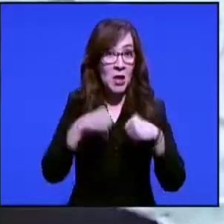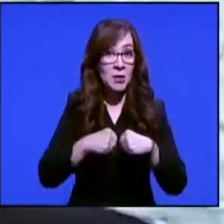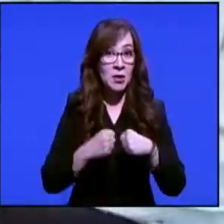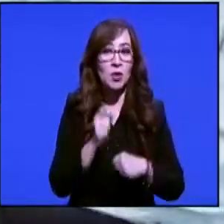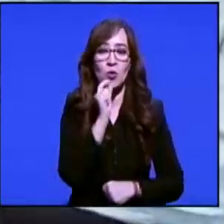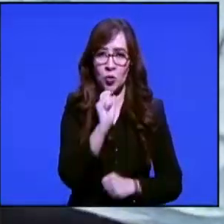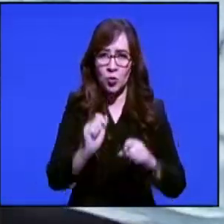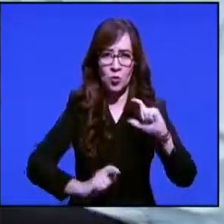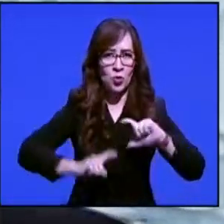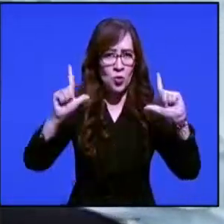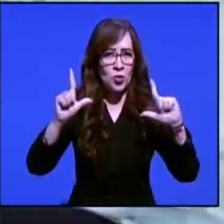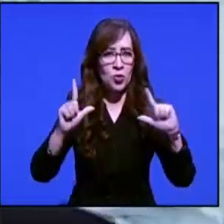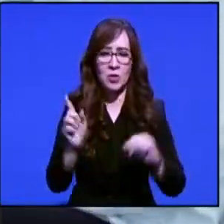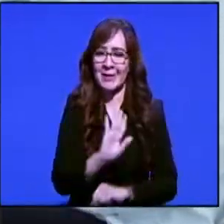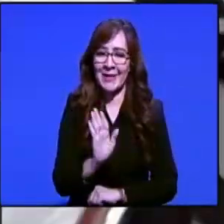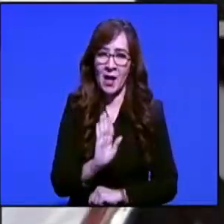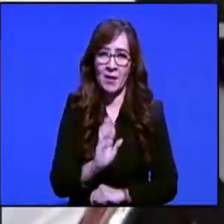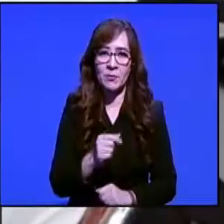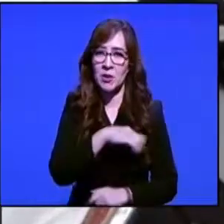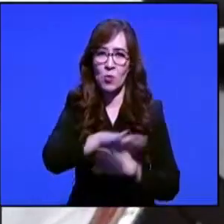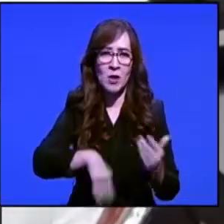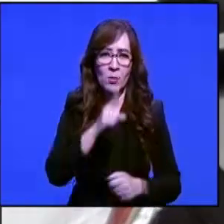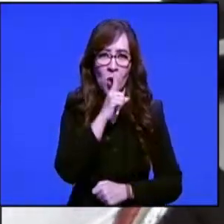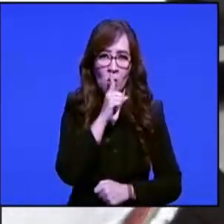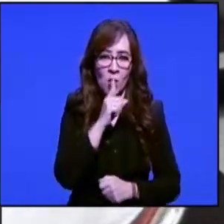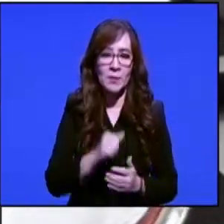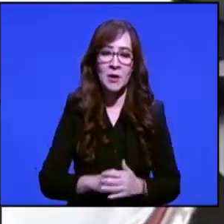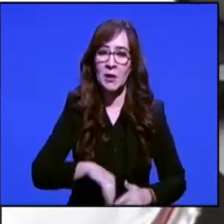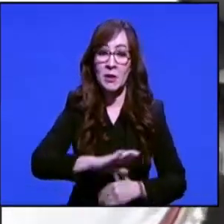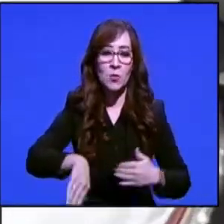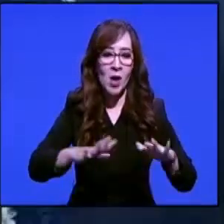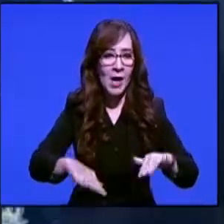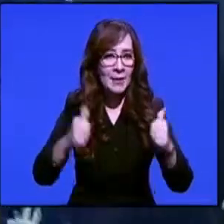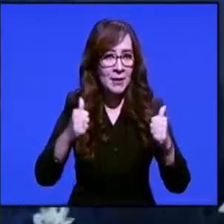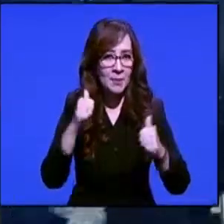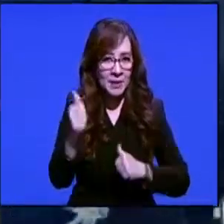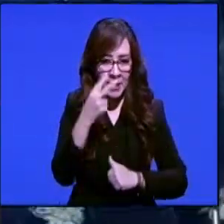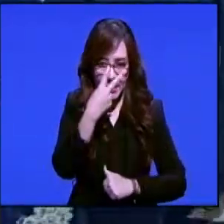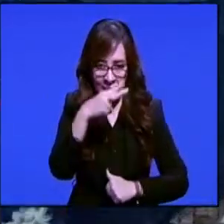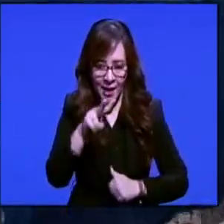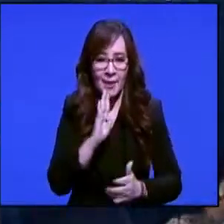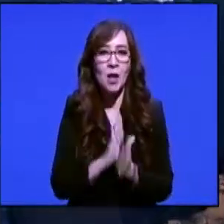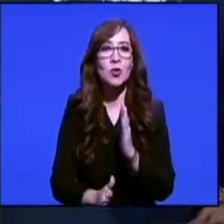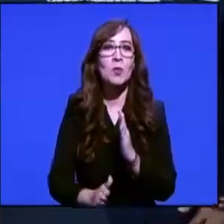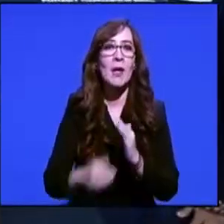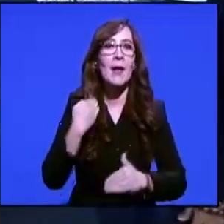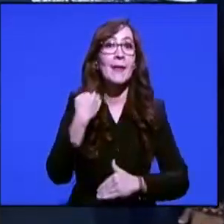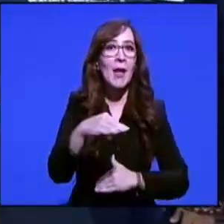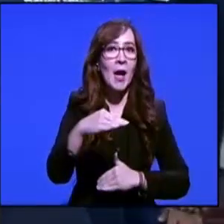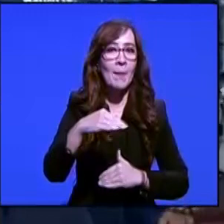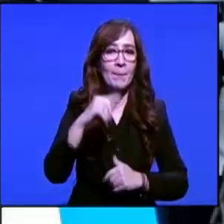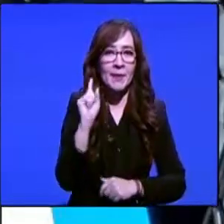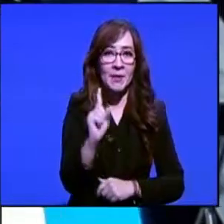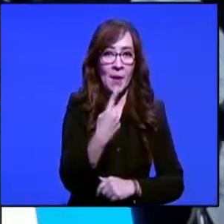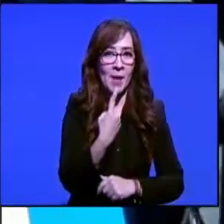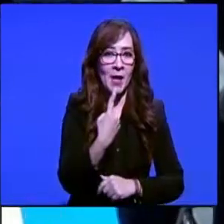itu. Dengan sistem online ini, hasil ujian dapat langsung dipantau. Peserta dapat lolos pada tahap pertama atau seleksi kompetensi dasar